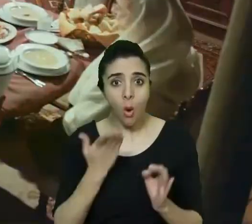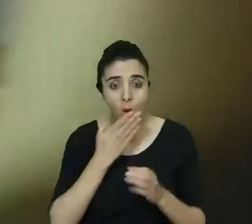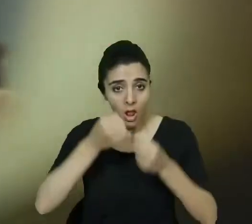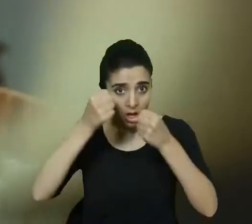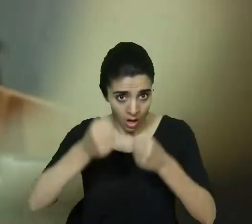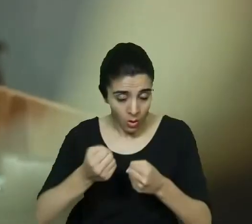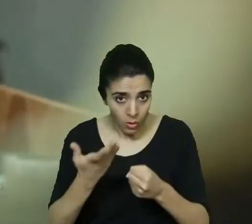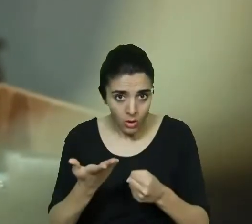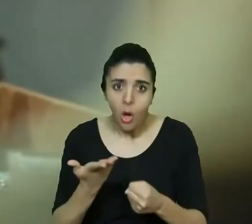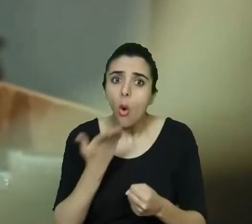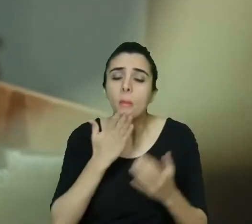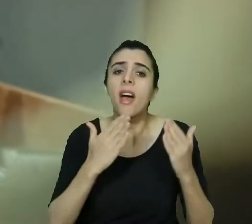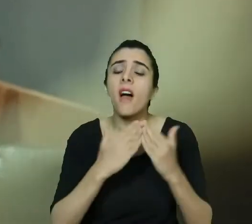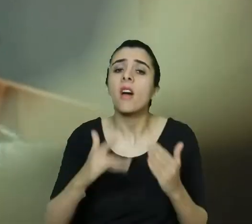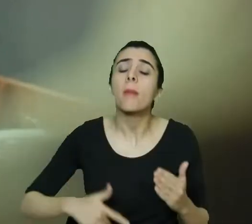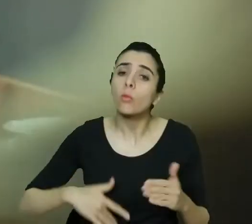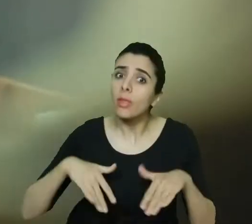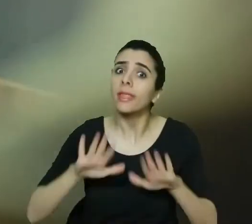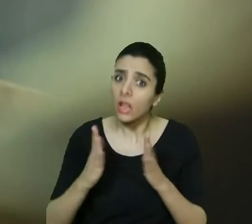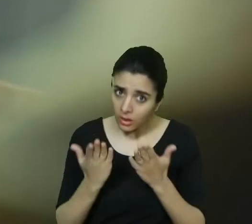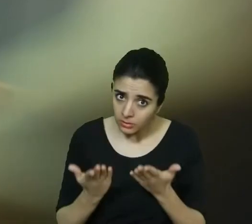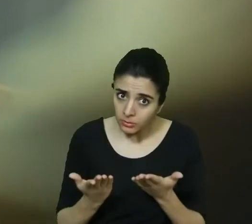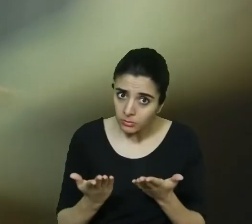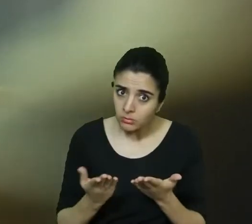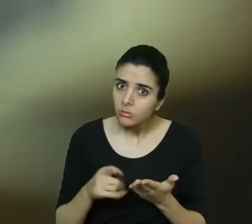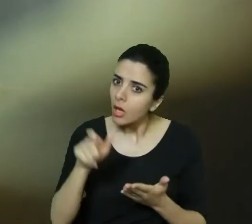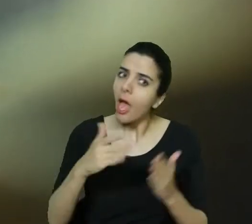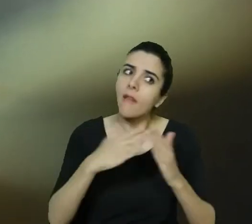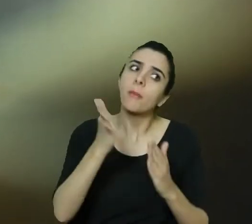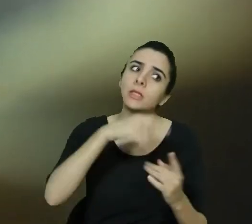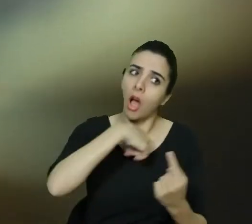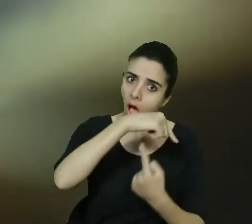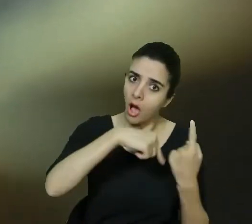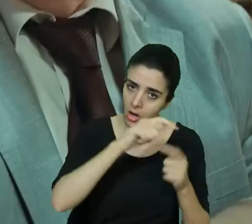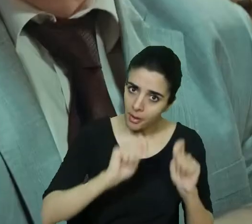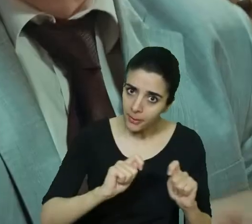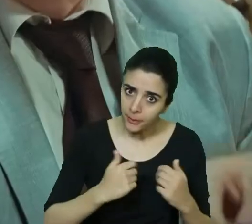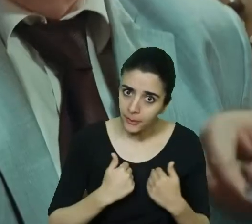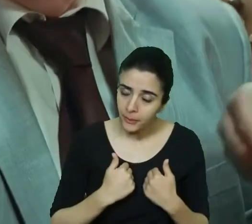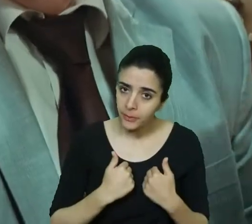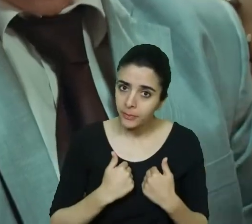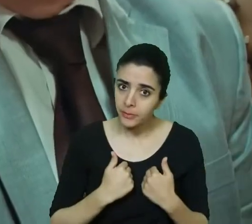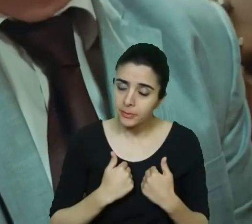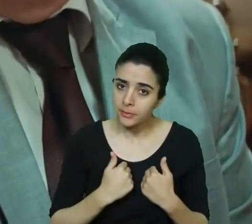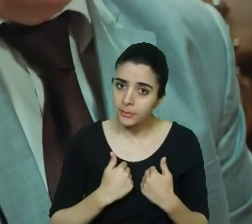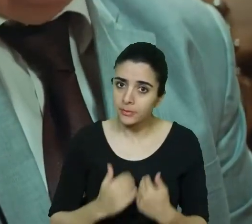Bey? Öğretmen evinden memnun değilseniz size bir ev bakalım isterseniz.